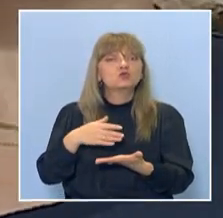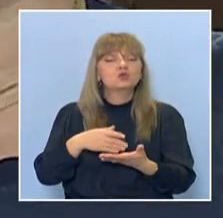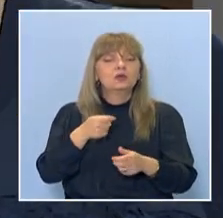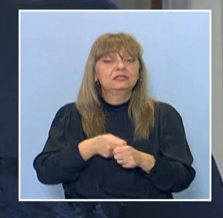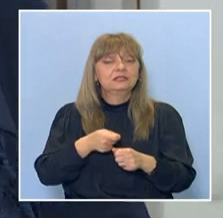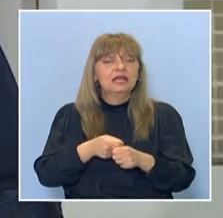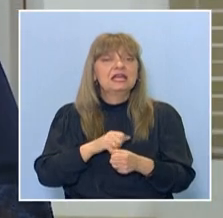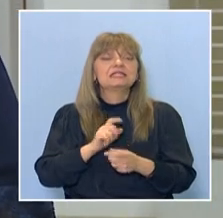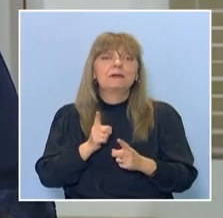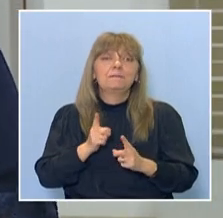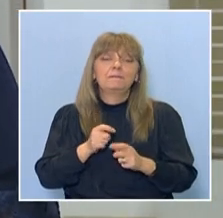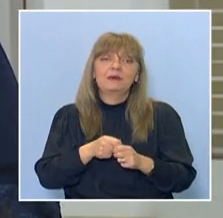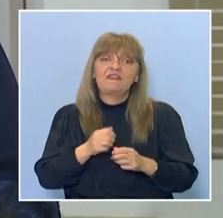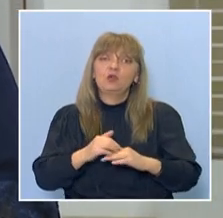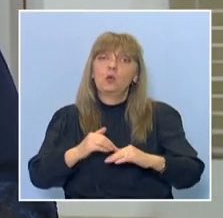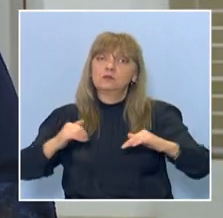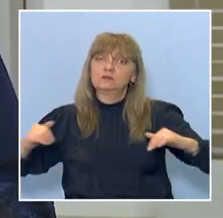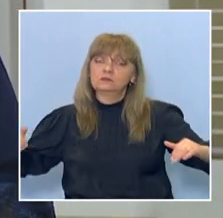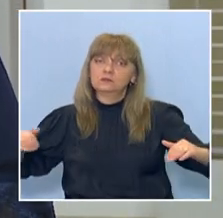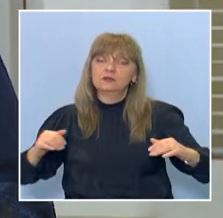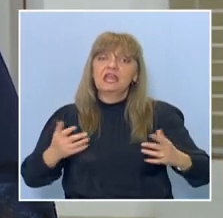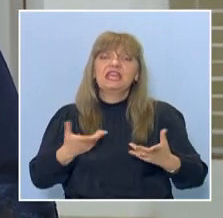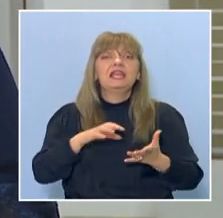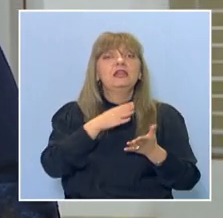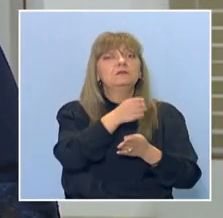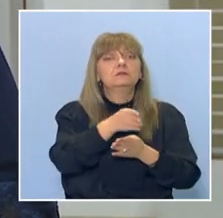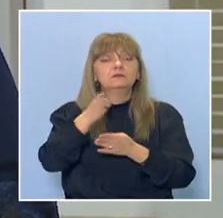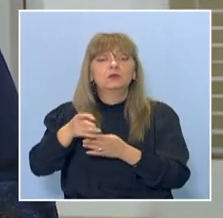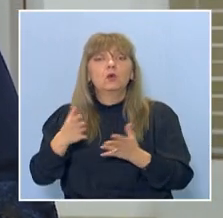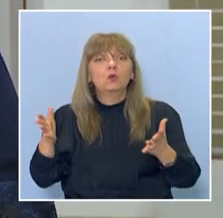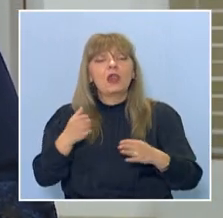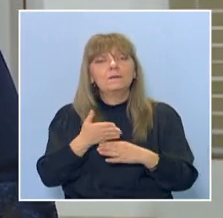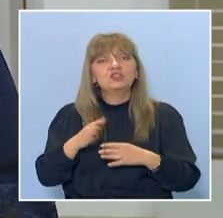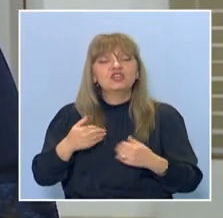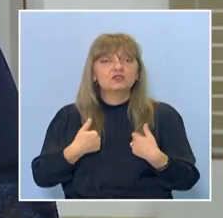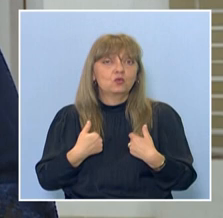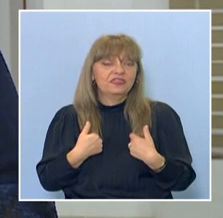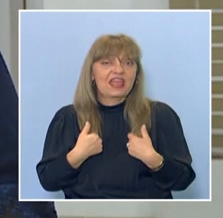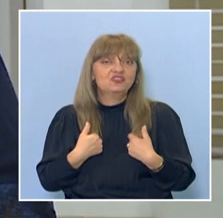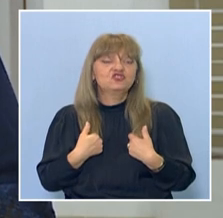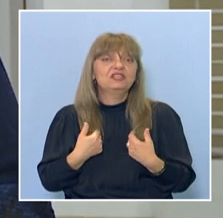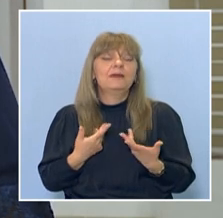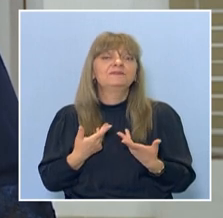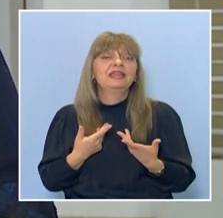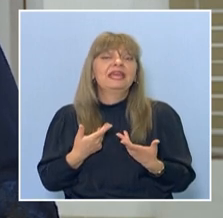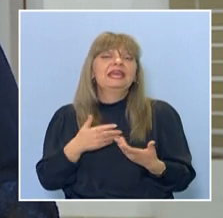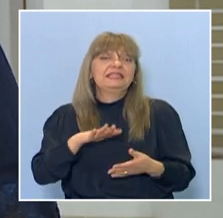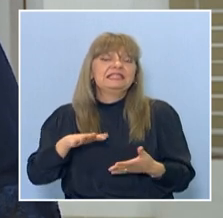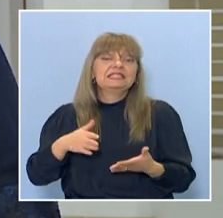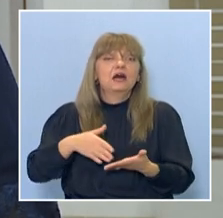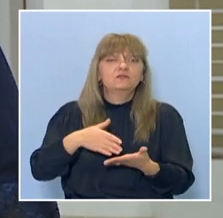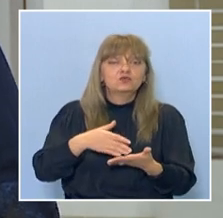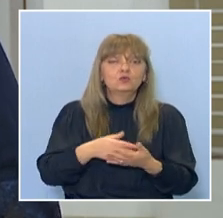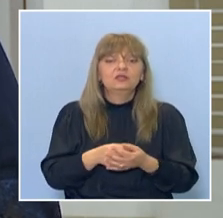и мобилно, защото голяма част от нашите потребители са и в различните